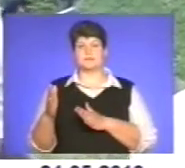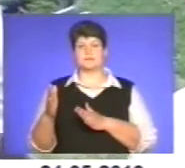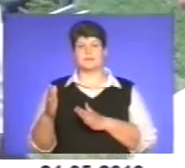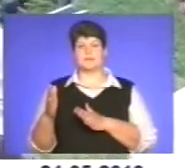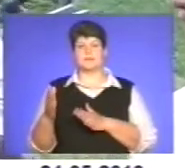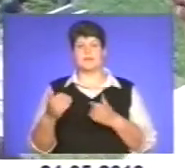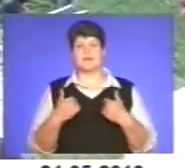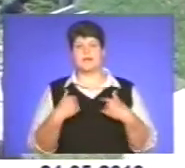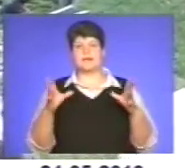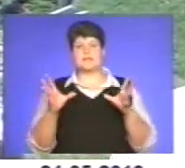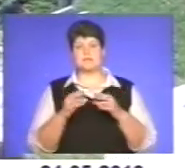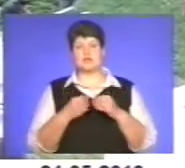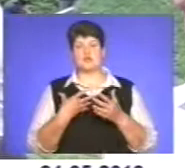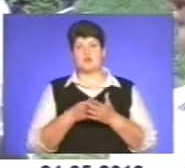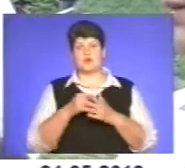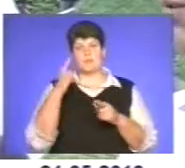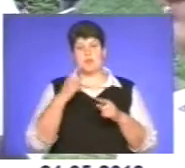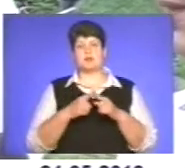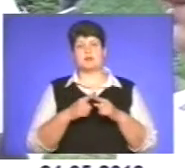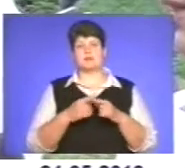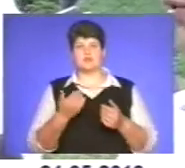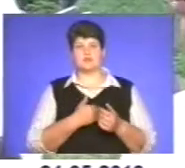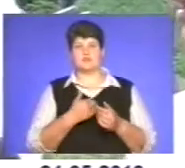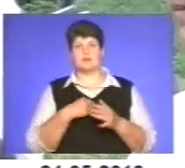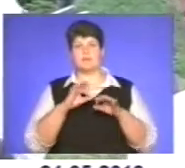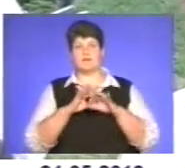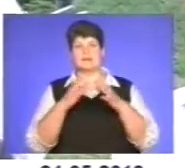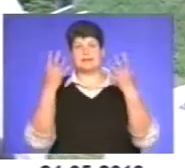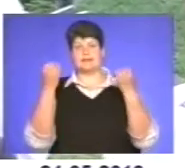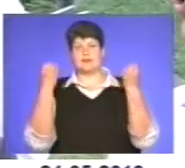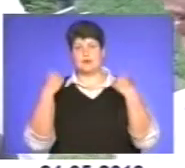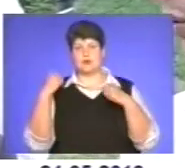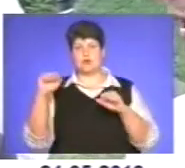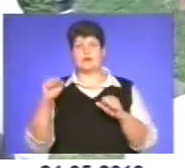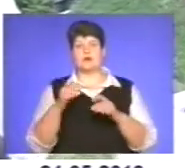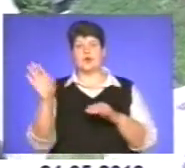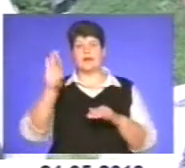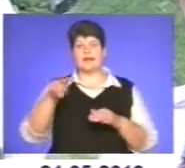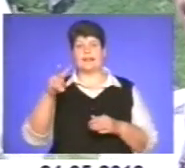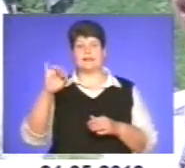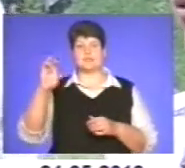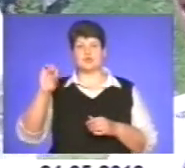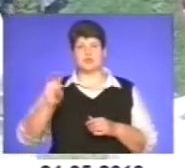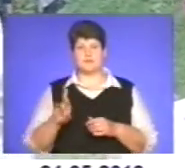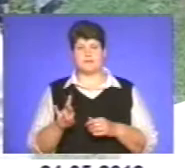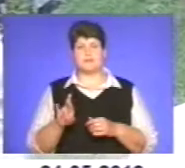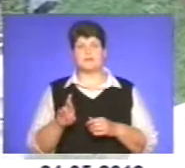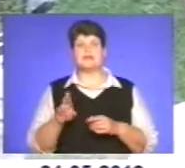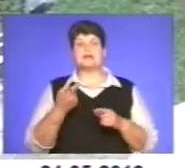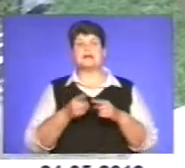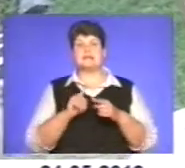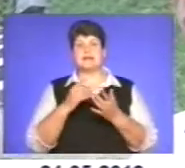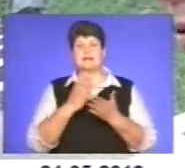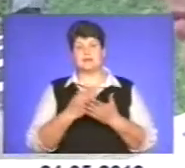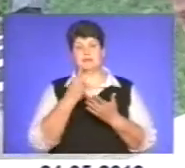поспіль я спільно з своїми побратими ініціювали проведення Дні героїв на Горі Лисоня. Гора Лисоня сьогодні є символ